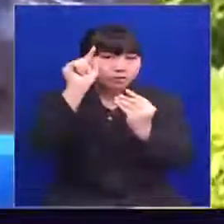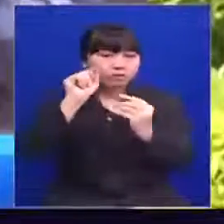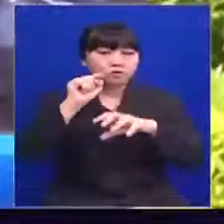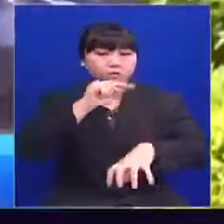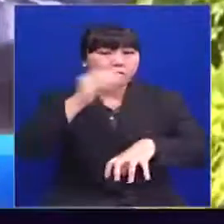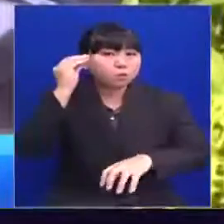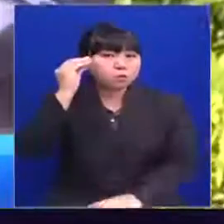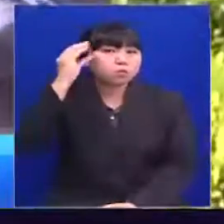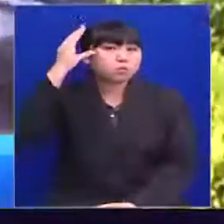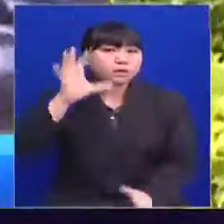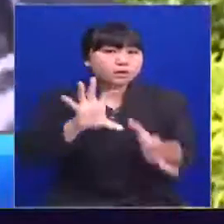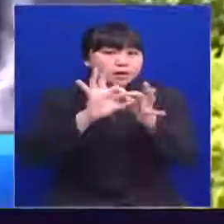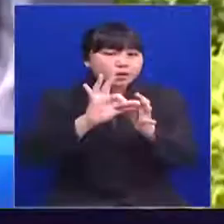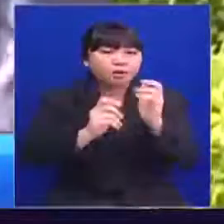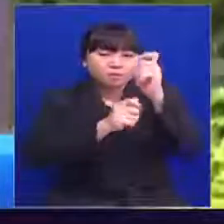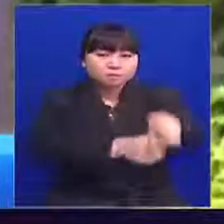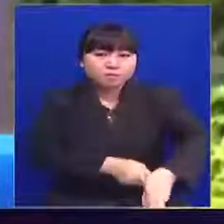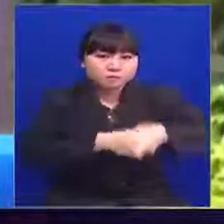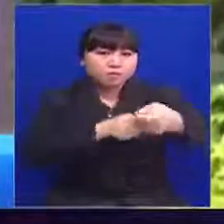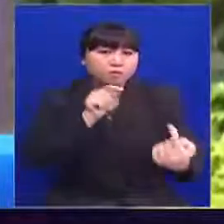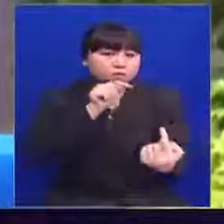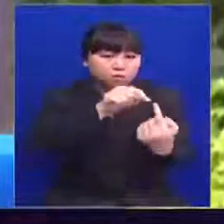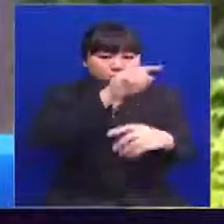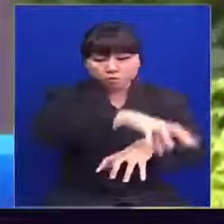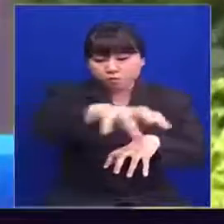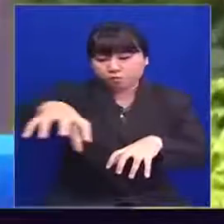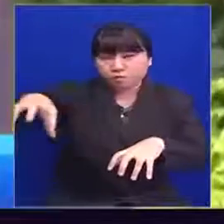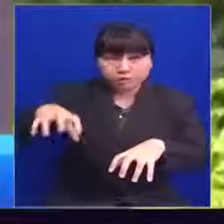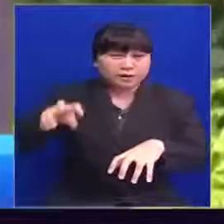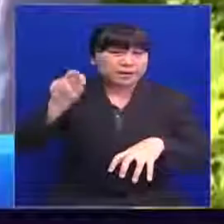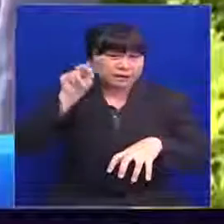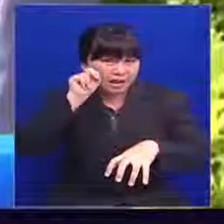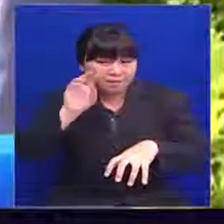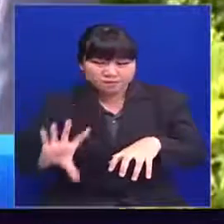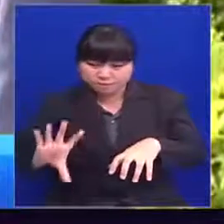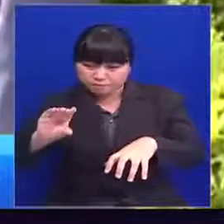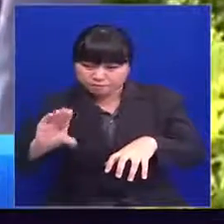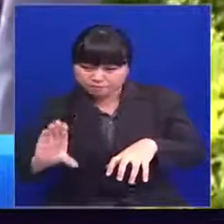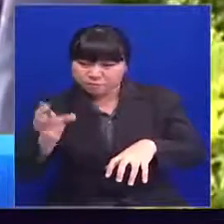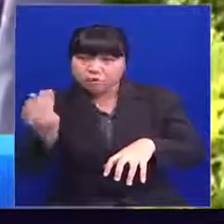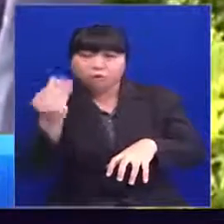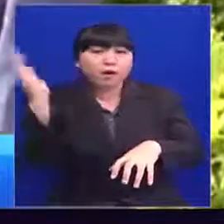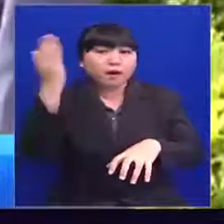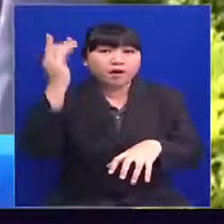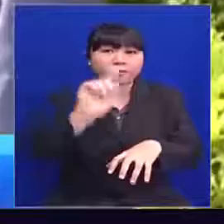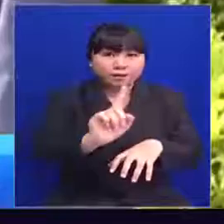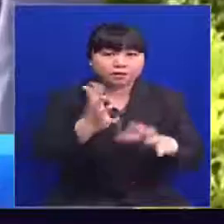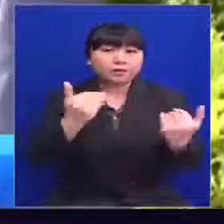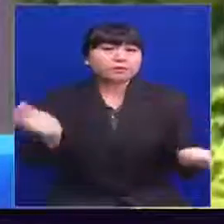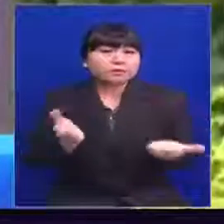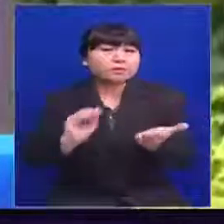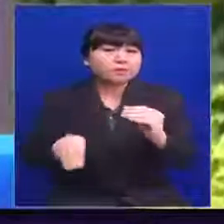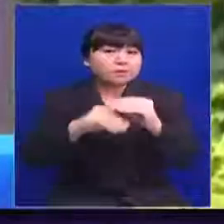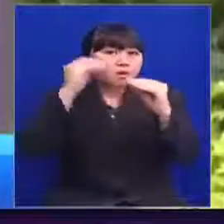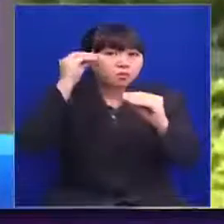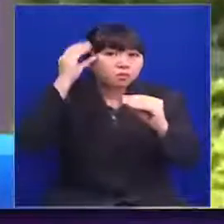รู้เกี่ยวกับการเพาะปลูกที่เหมาะสมกับสภาพพื้นที่ปริมาณน้ำสภาพภูมิอากาศนอกจากนี้ยังเป็นการเสริมความรู้ด้านกล